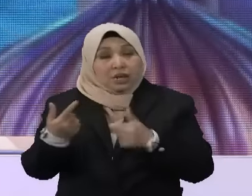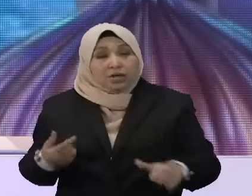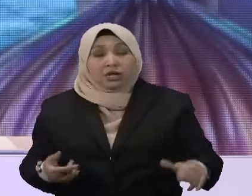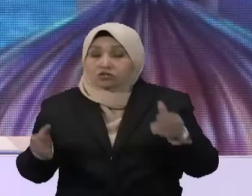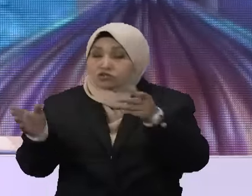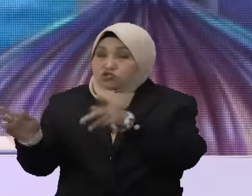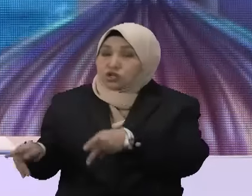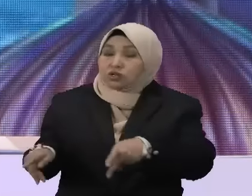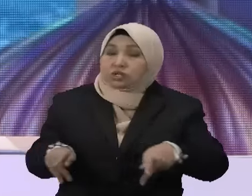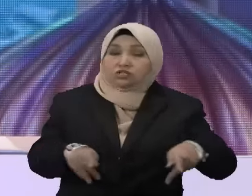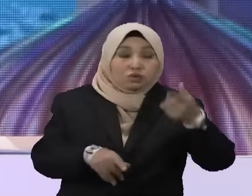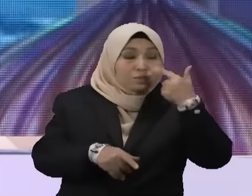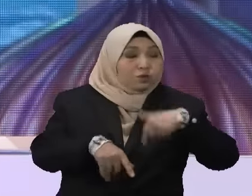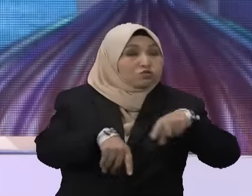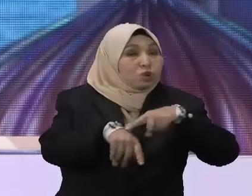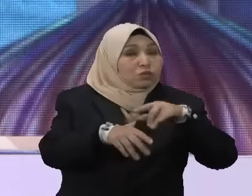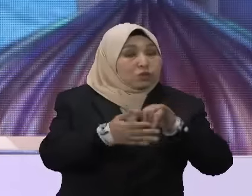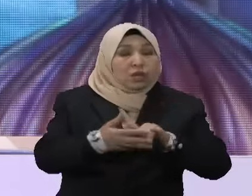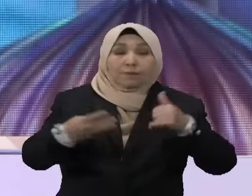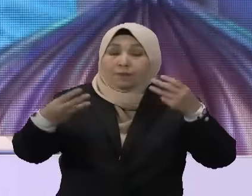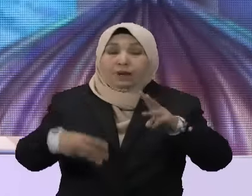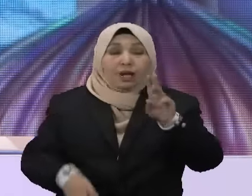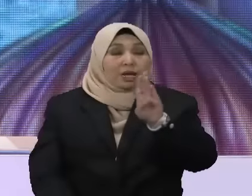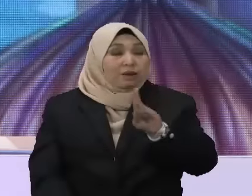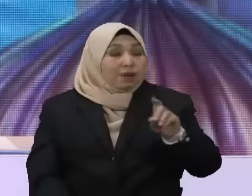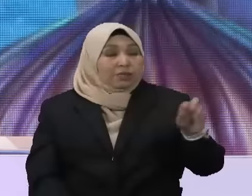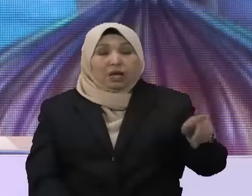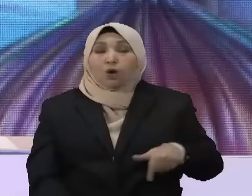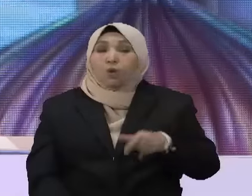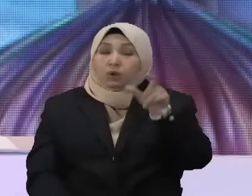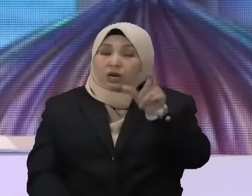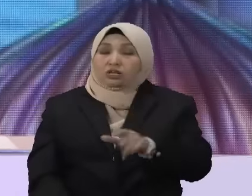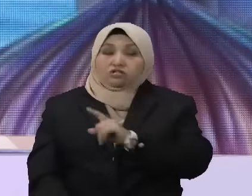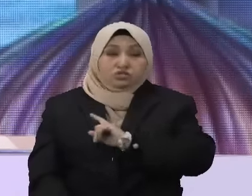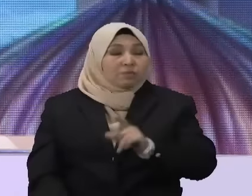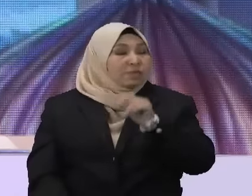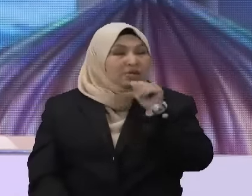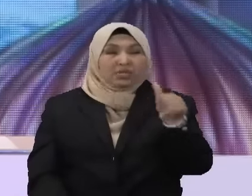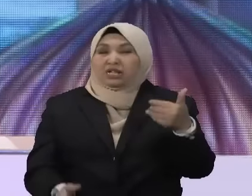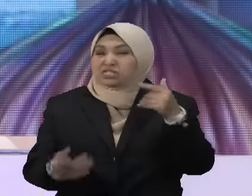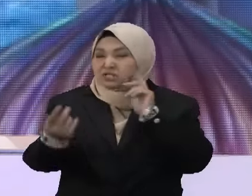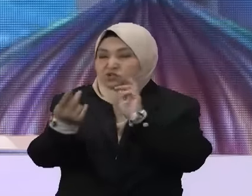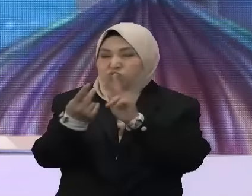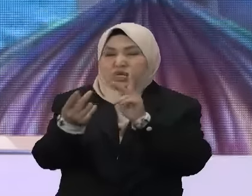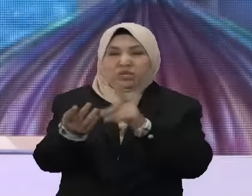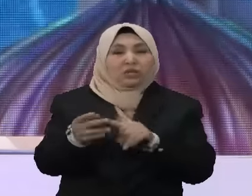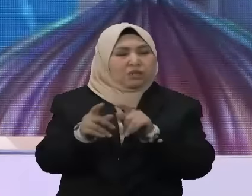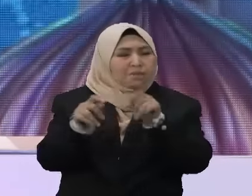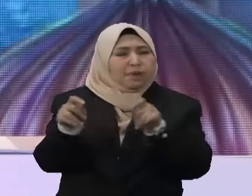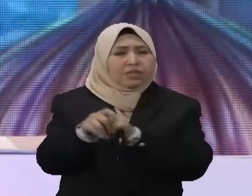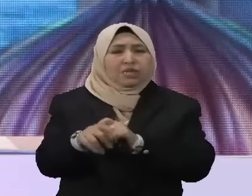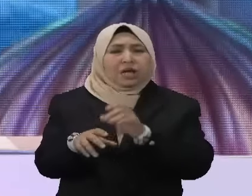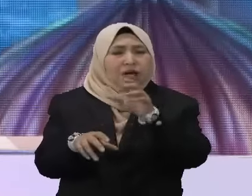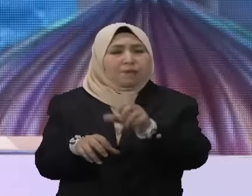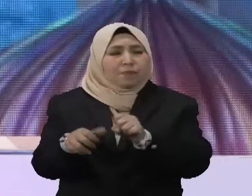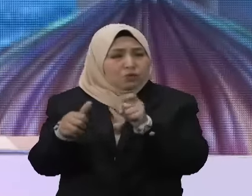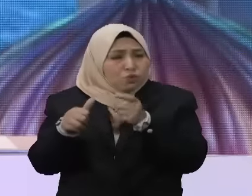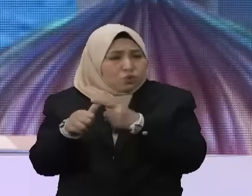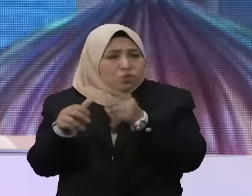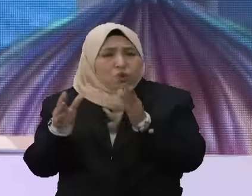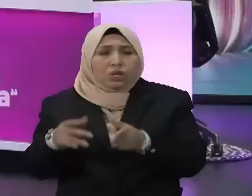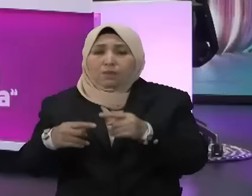strateginya, kerana ketika itu dalam peperangan Badar, umat Islam ni berada di tempat yang tidak strategik. Kerana tempat strategik itu diambil dulu oleh